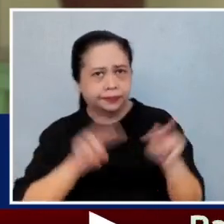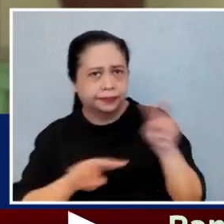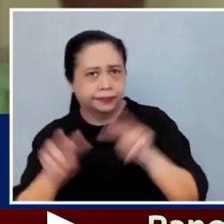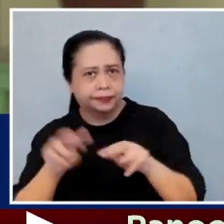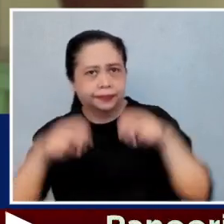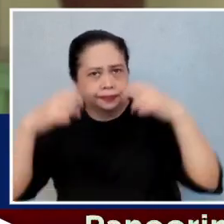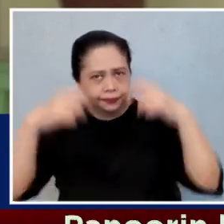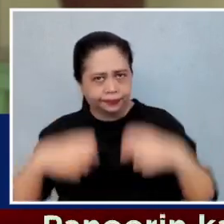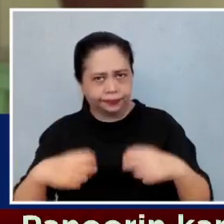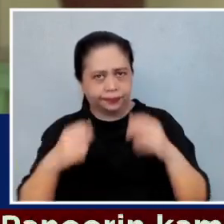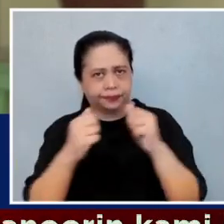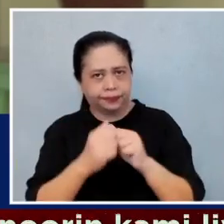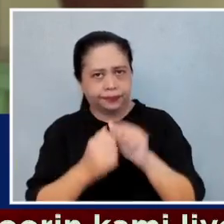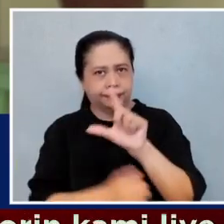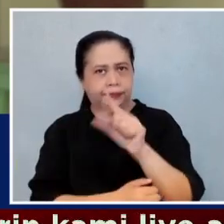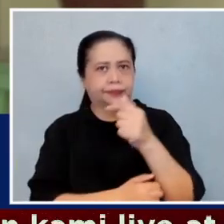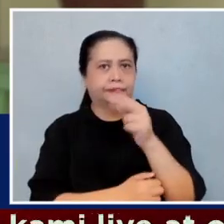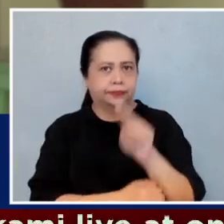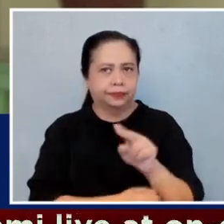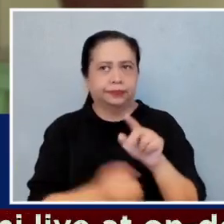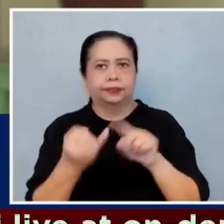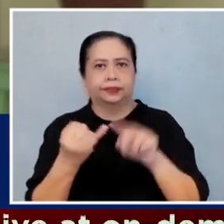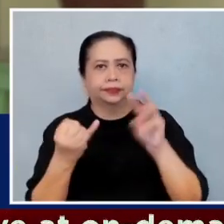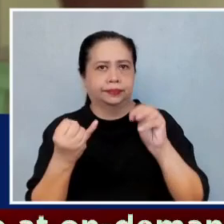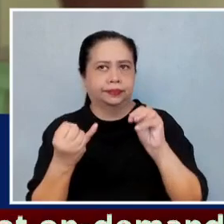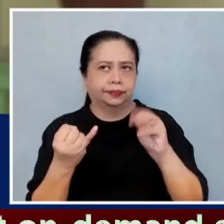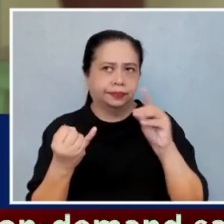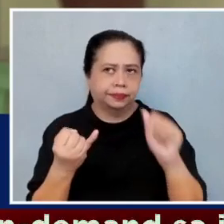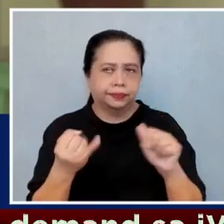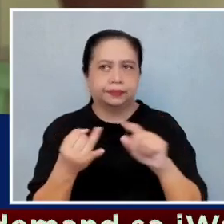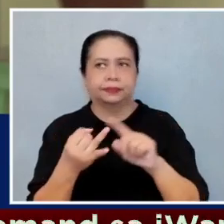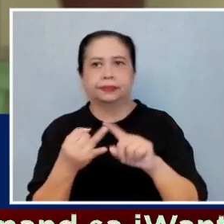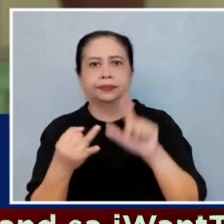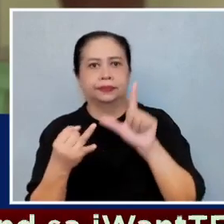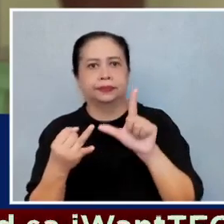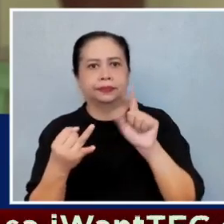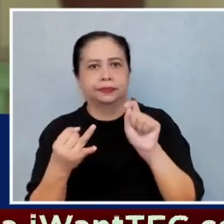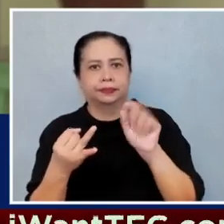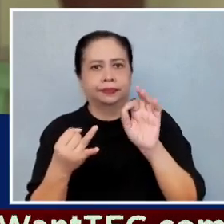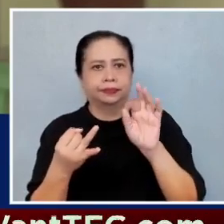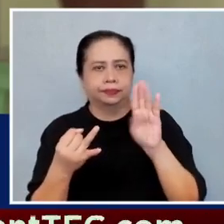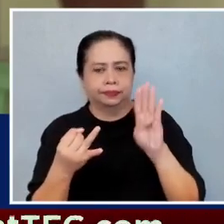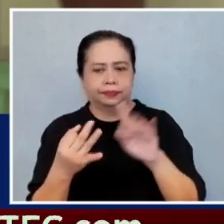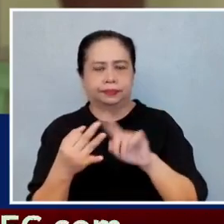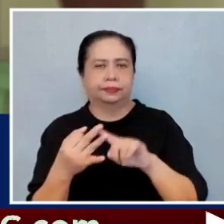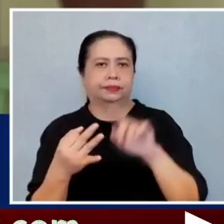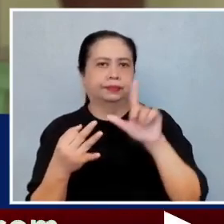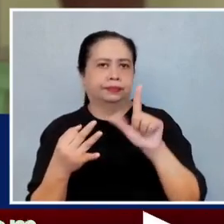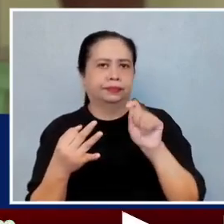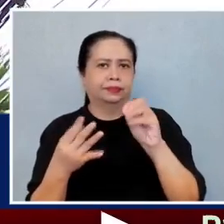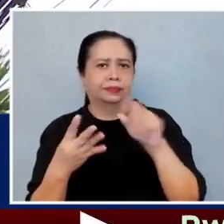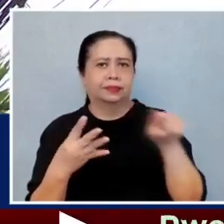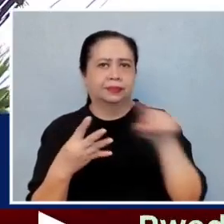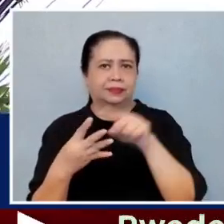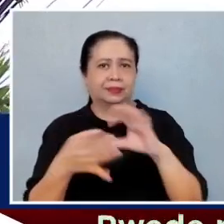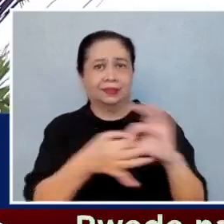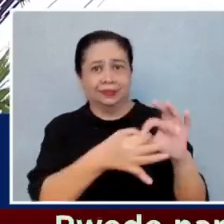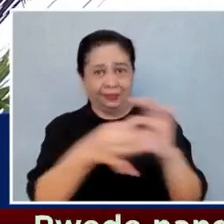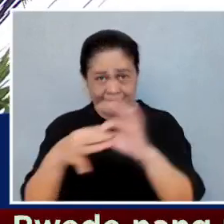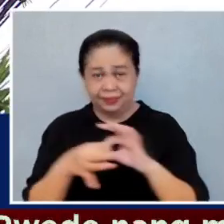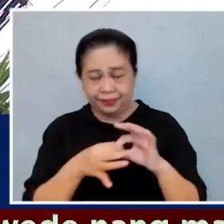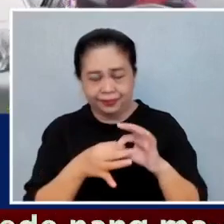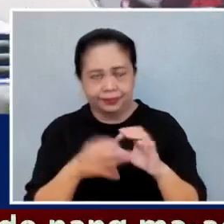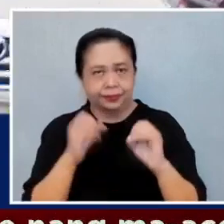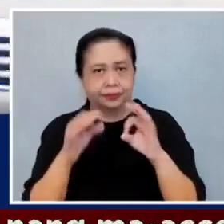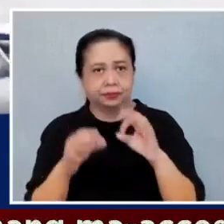down with the LGU, with MMDA, LTA, FRB, LTO, kasi sila yung connect. Kung may